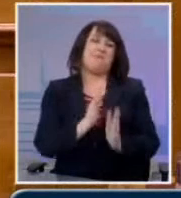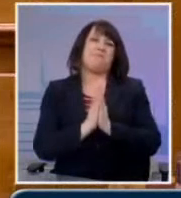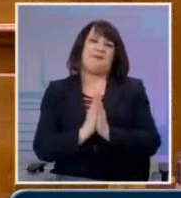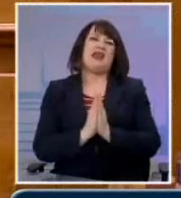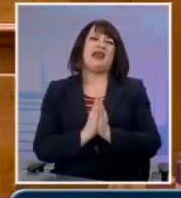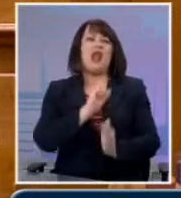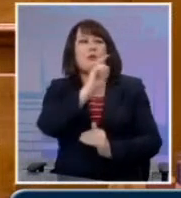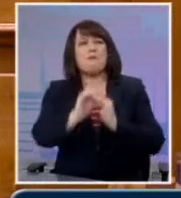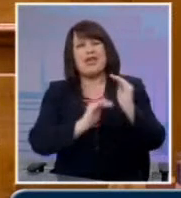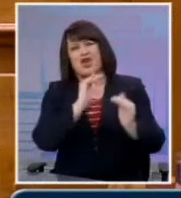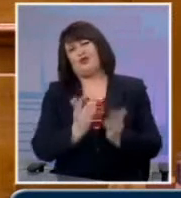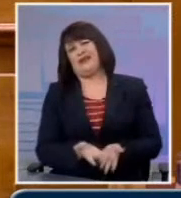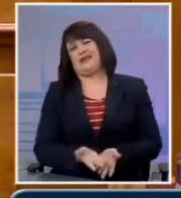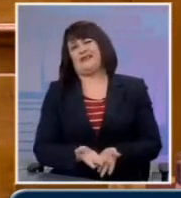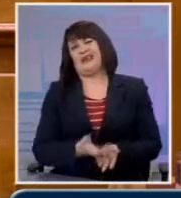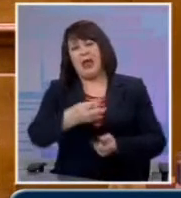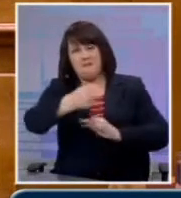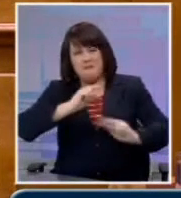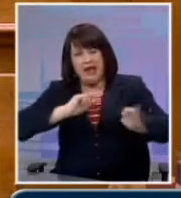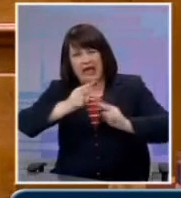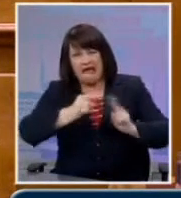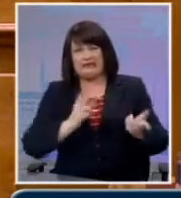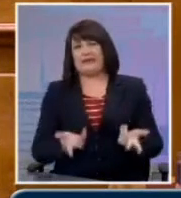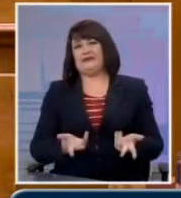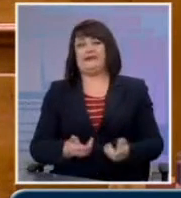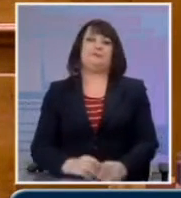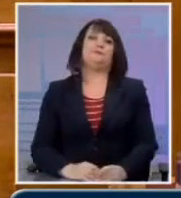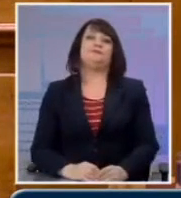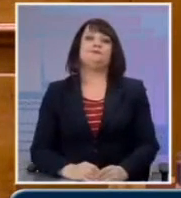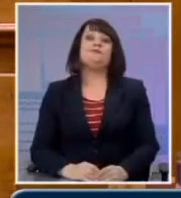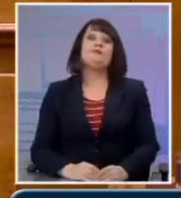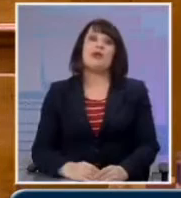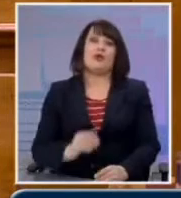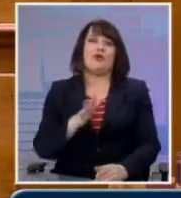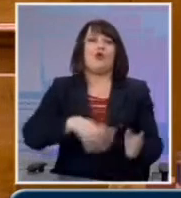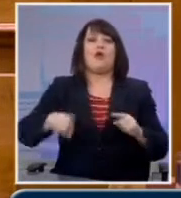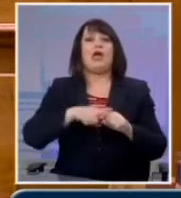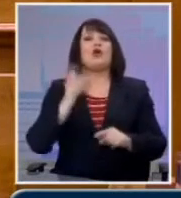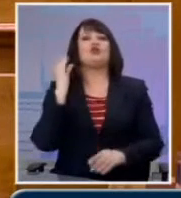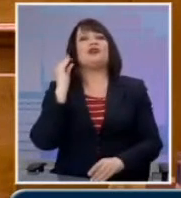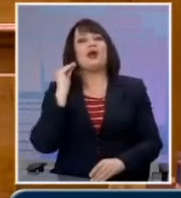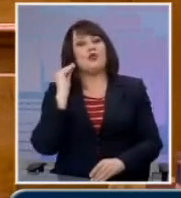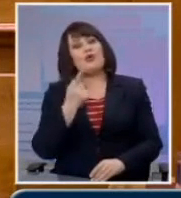Κύριε Πρόεδρε, ρωτάτε, δεν θα δέχεστε κύριε απαντήσεις. Κύριε Δένδια, ο ελληνικός λαός κρίνει τις θέσεις σας.